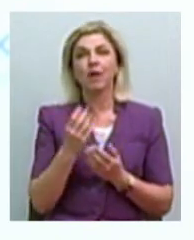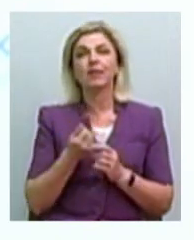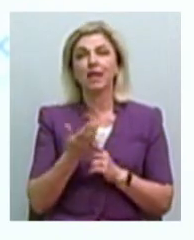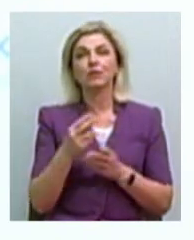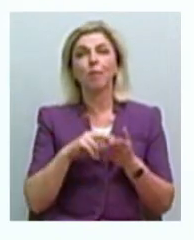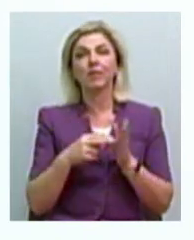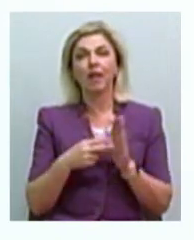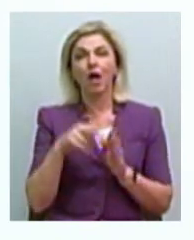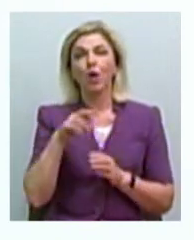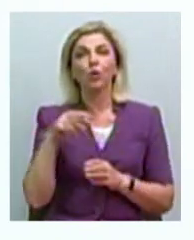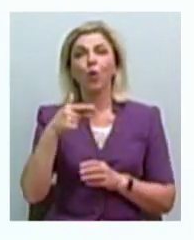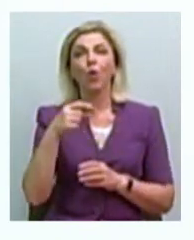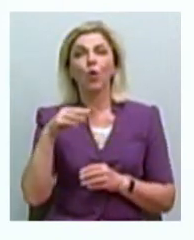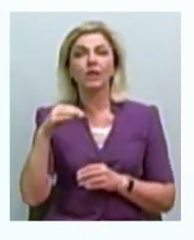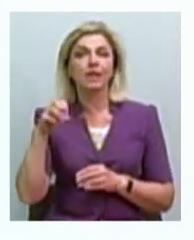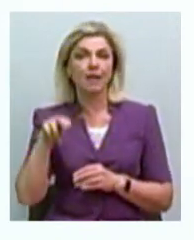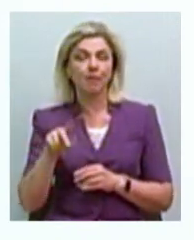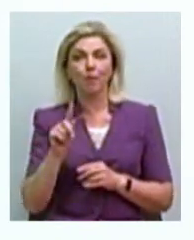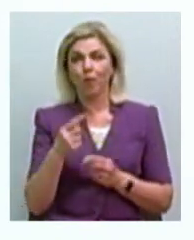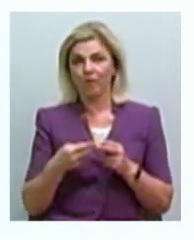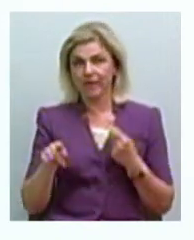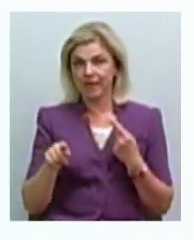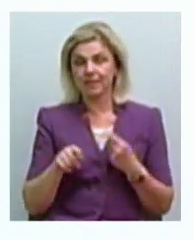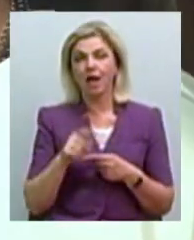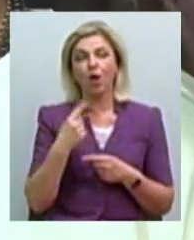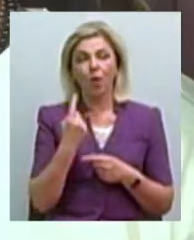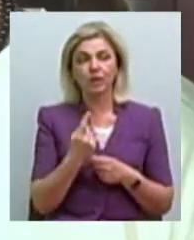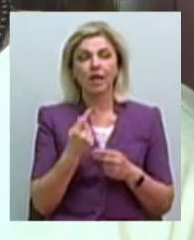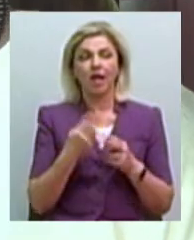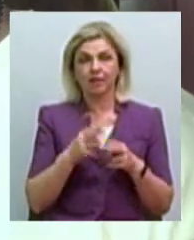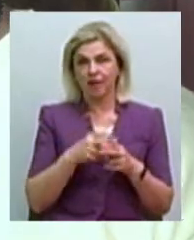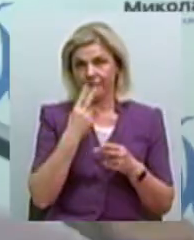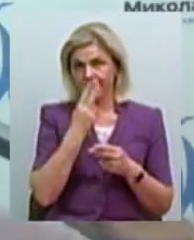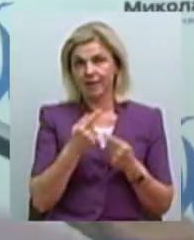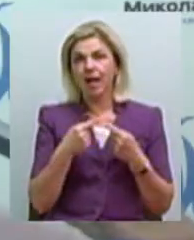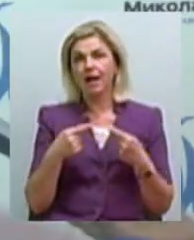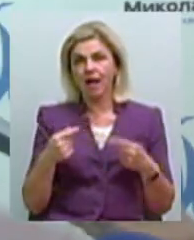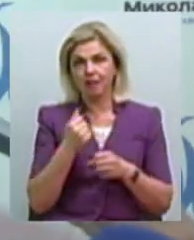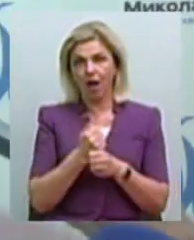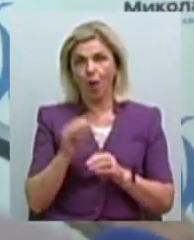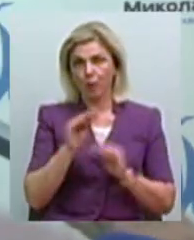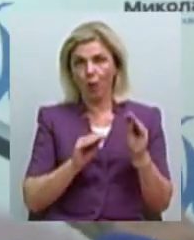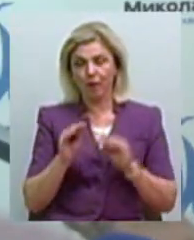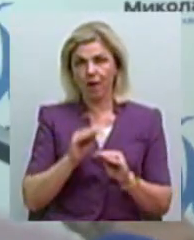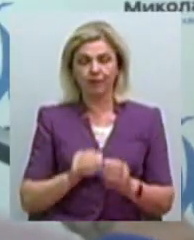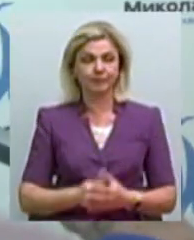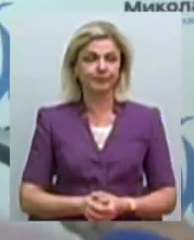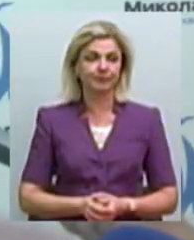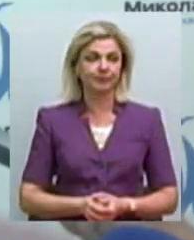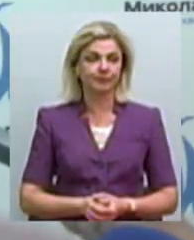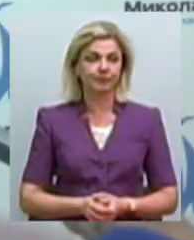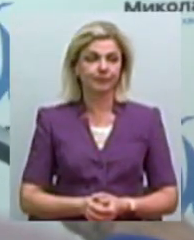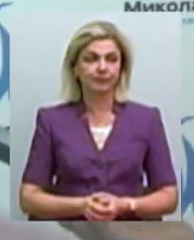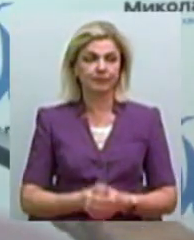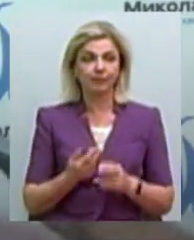планів логотипу. Тому що вони відрізняються. Ось він один, але у різних обробках. Я вважаю, що гарна і кольорова